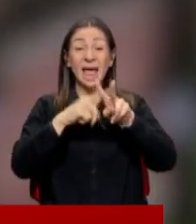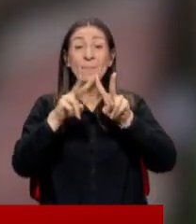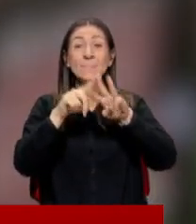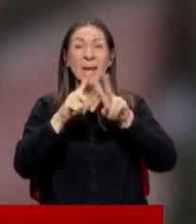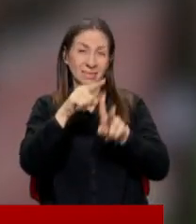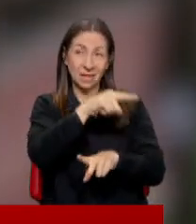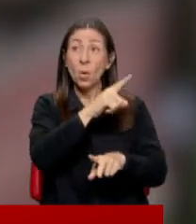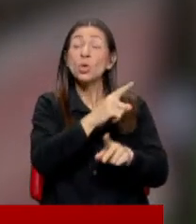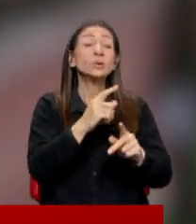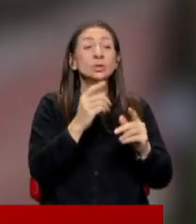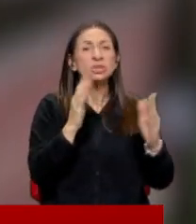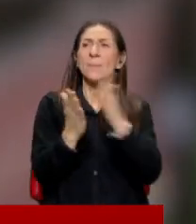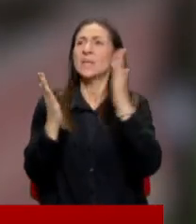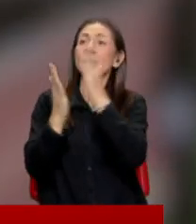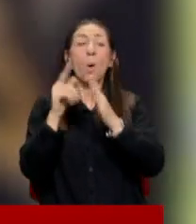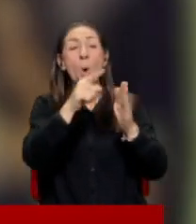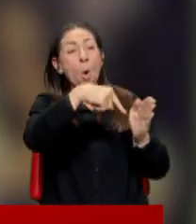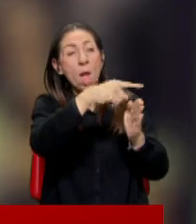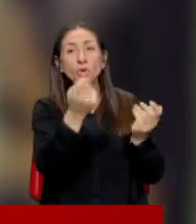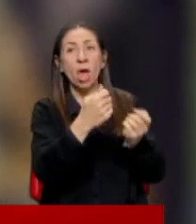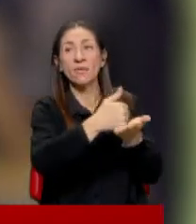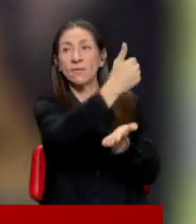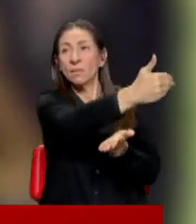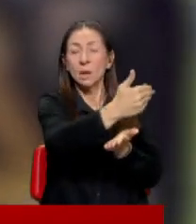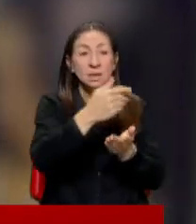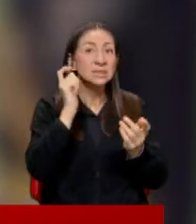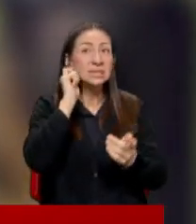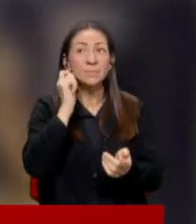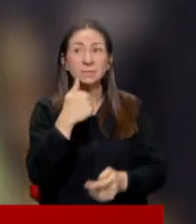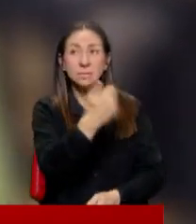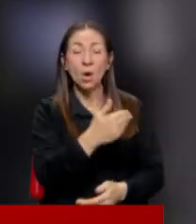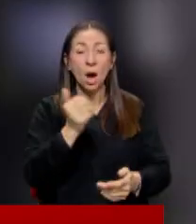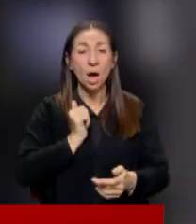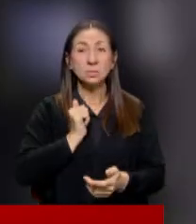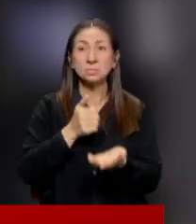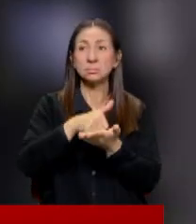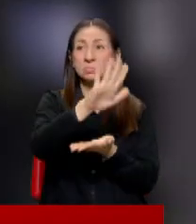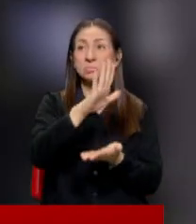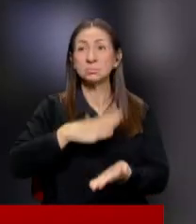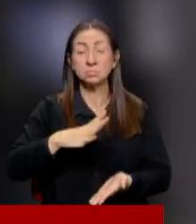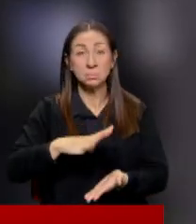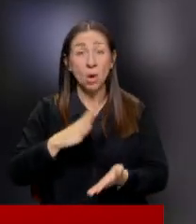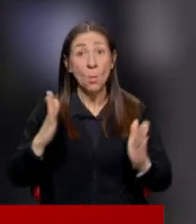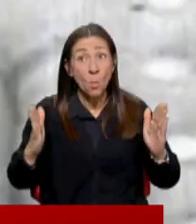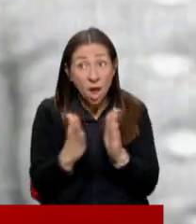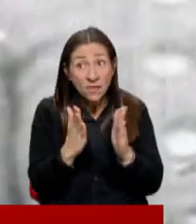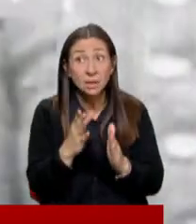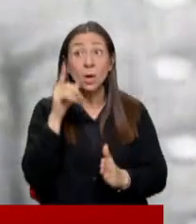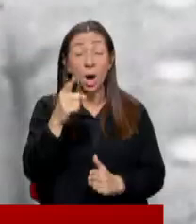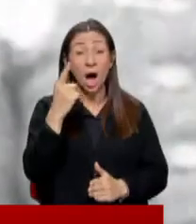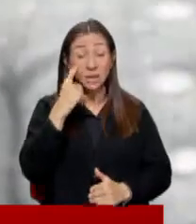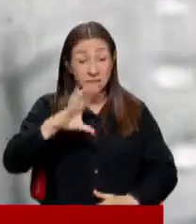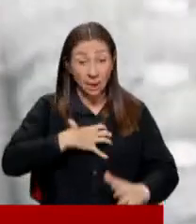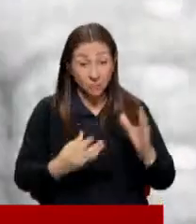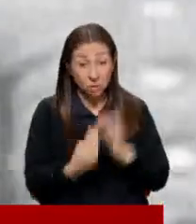tepki gösteren teğmenler görevden uzaklaştırıldı. Disipline sevk edildiler ordudan ihraç istemiyle. Muhalefet Atatürk'e